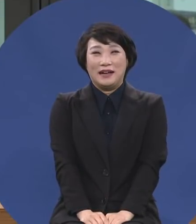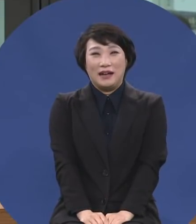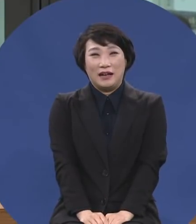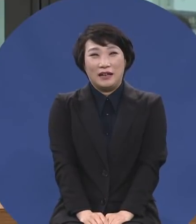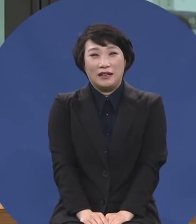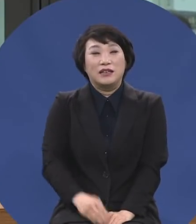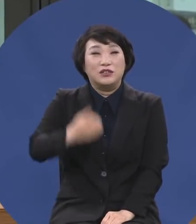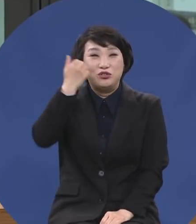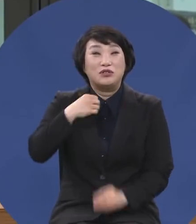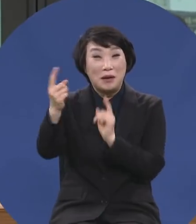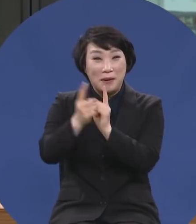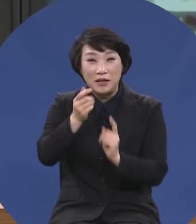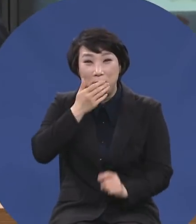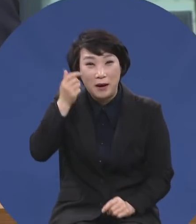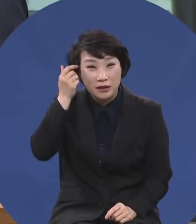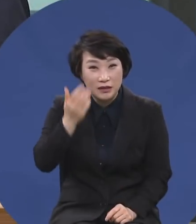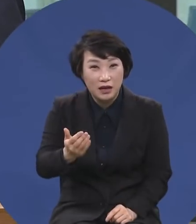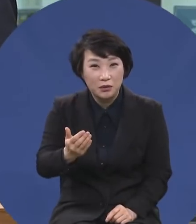누구만이